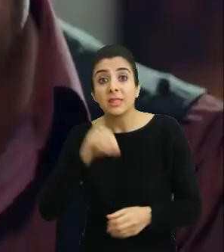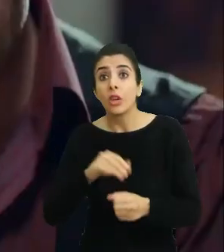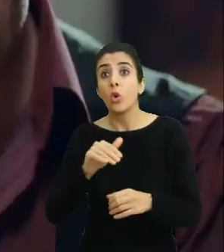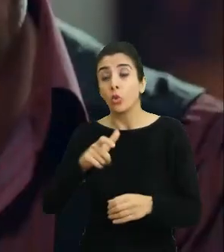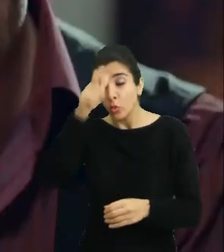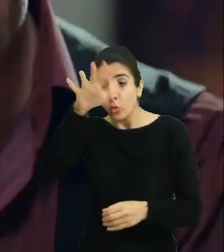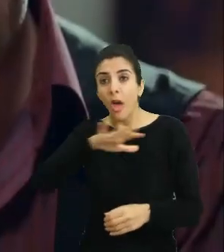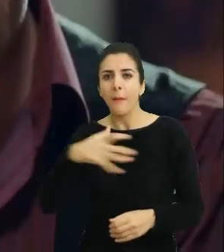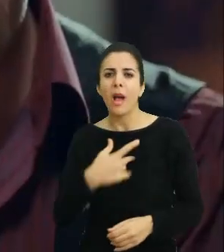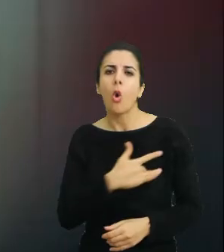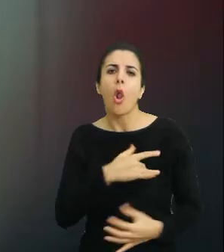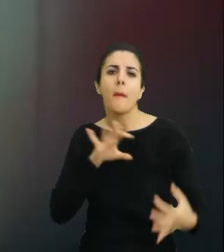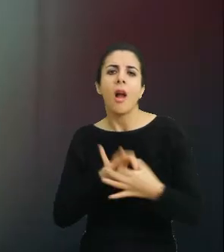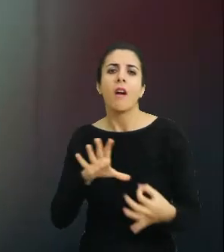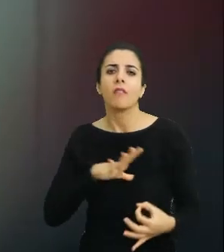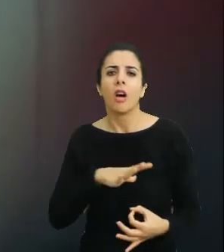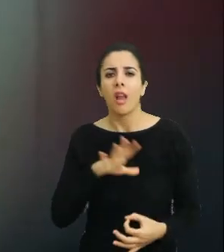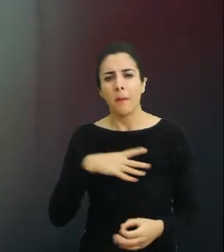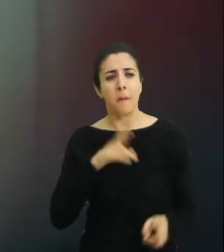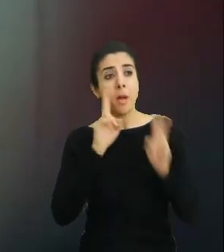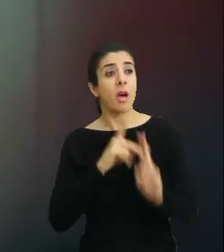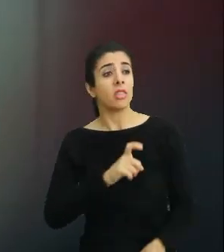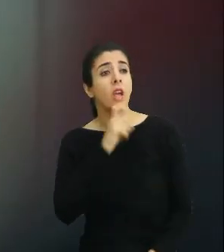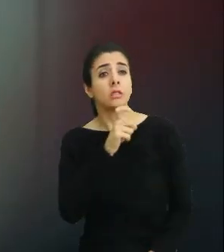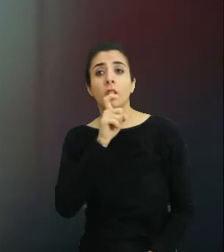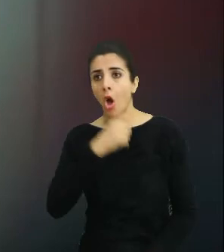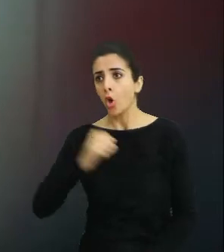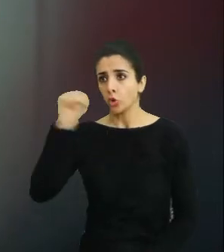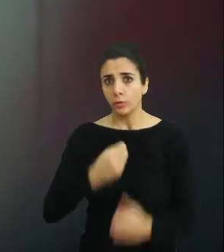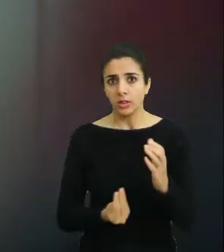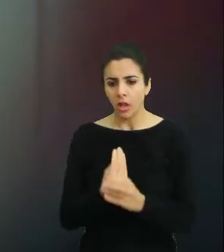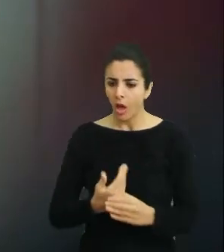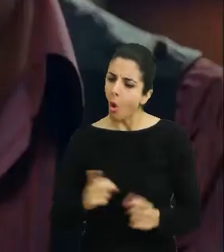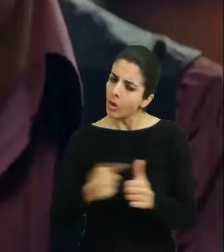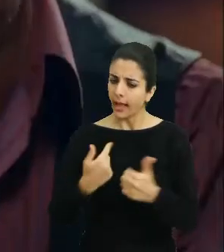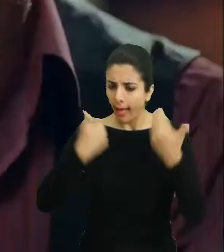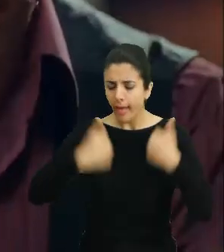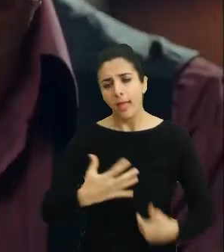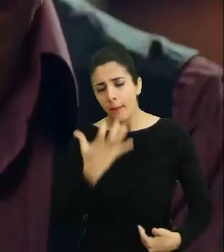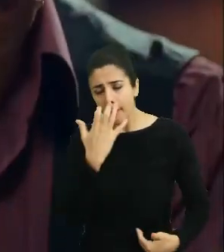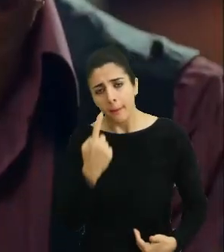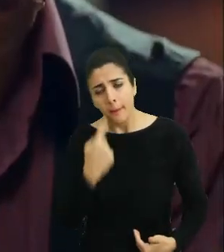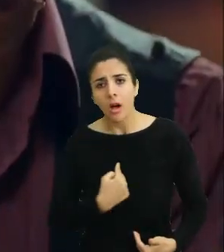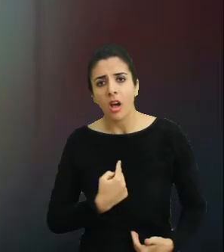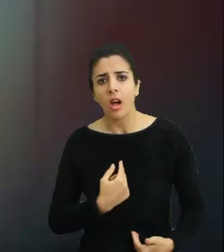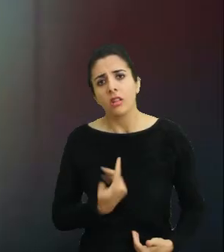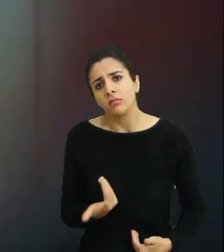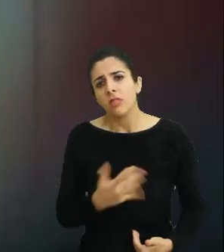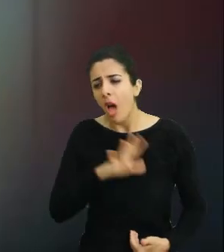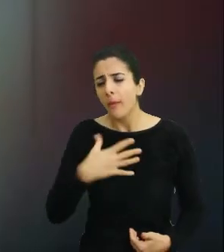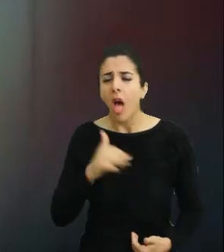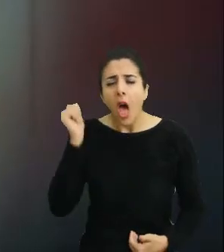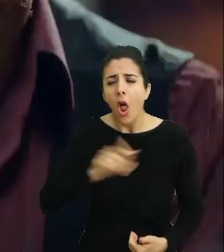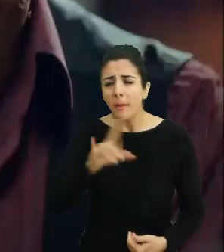ülkeye gönülden bağlıydılar. Eğer bize yanlış gelen her şeye düşman olacaksak önce kendimize bakmamız lazım. Keza hepimiz her gün binlerce